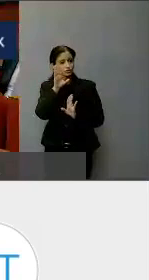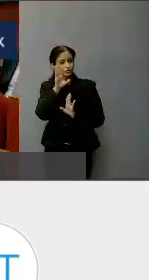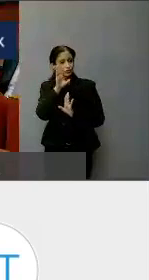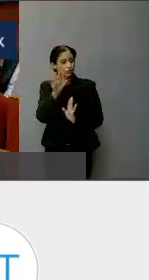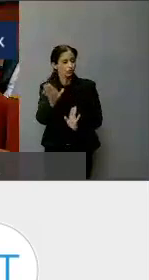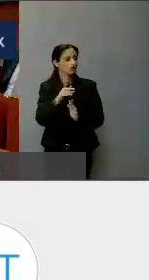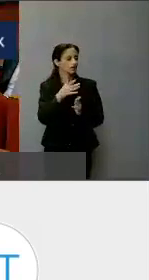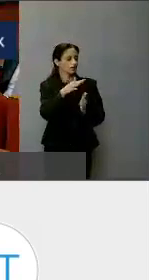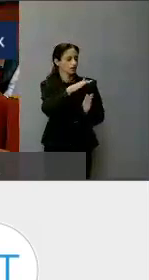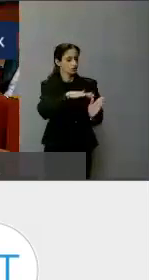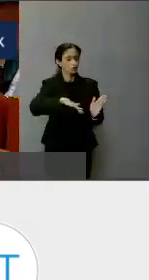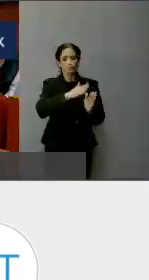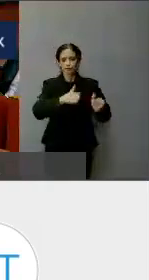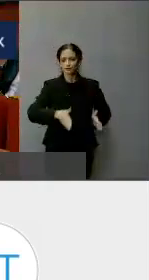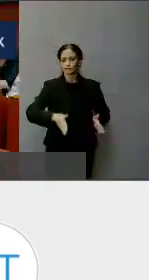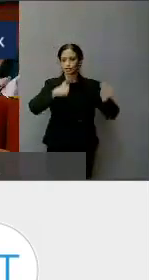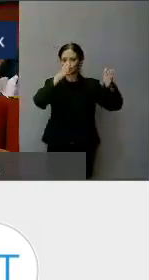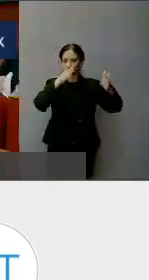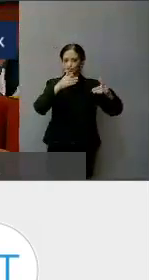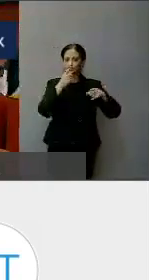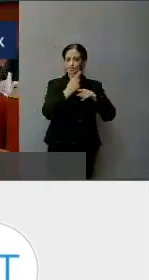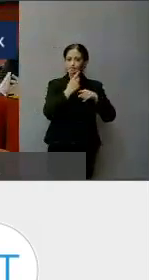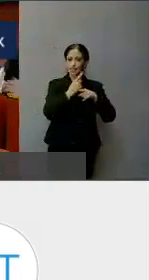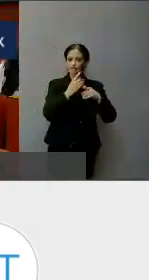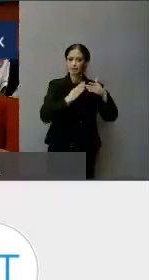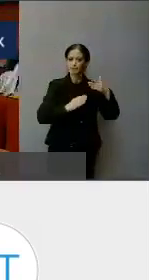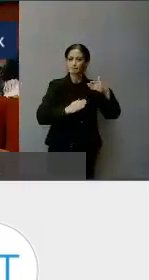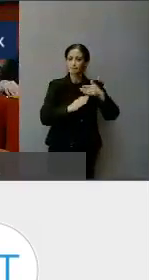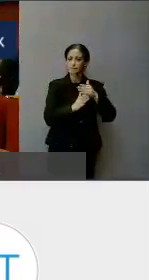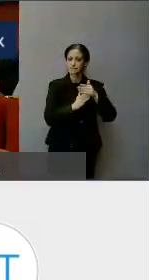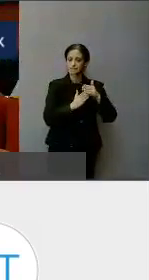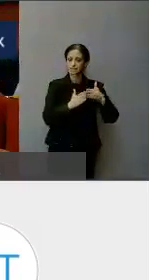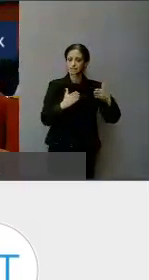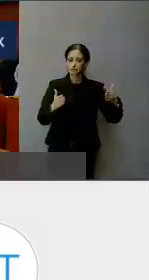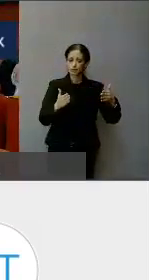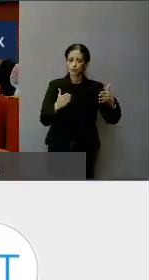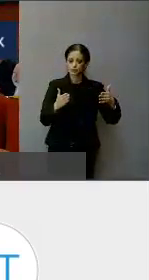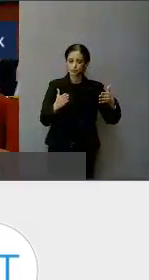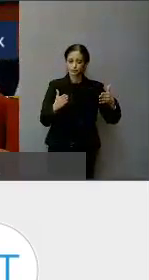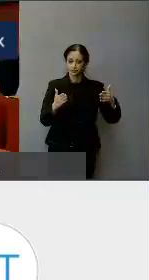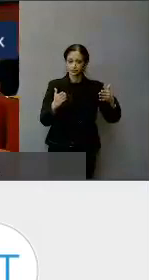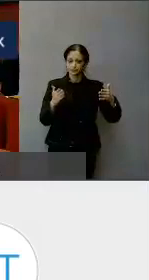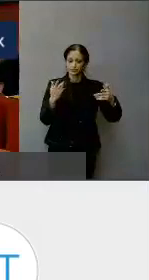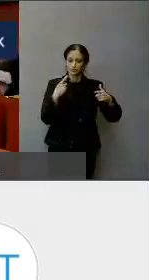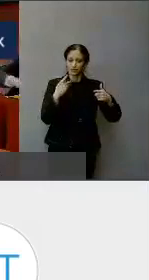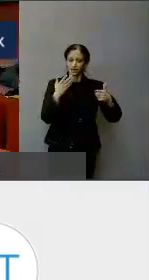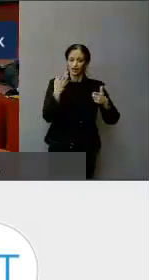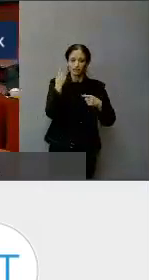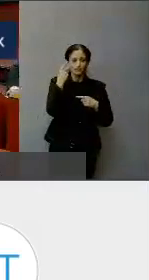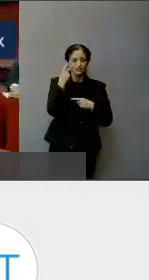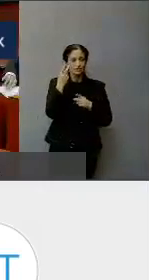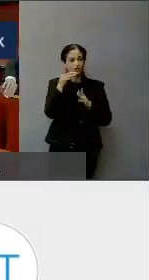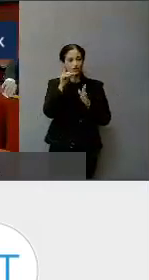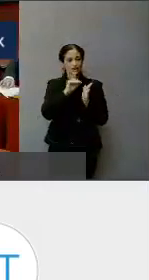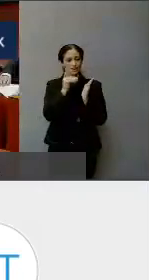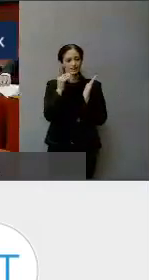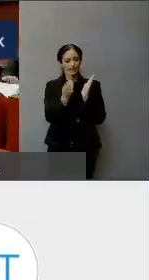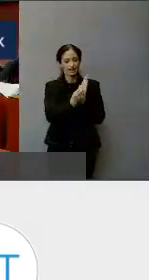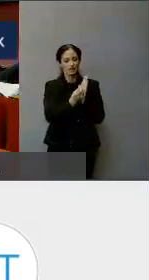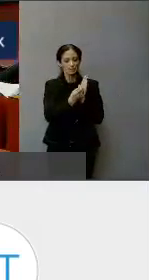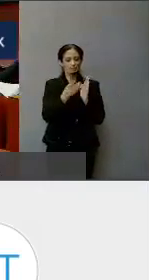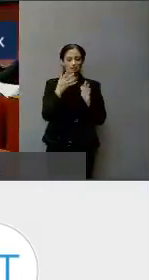qui dice non essere superiore poi che ho visto ho visto delibere e interventi molto particolare rispetto